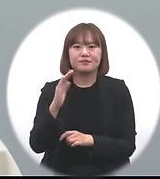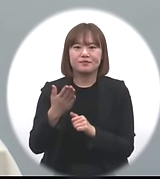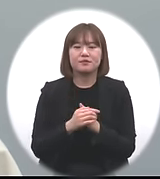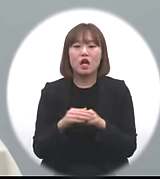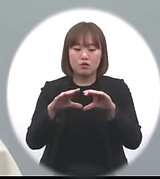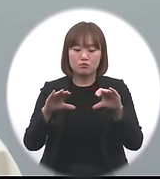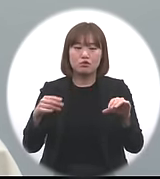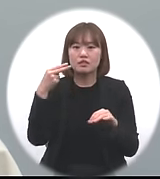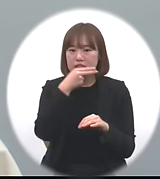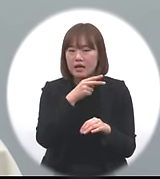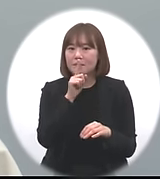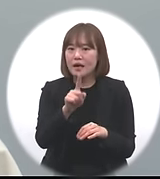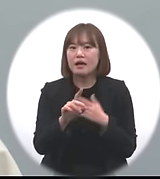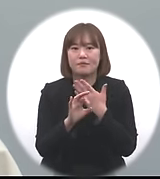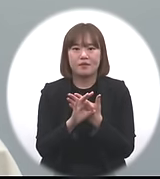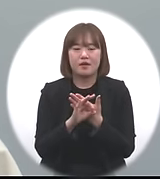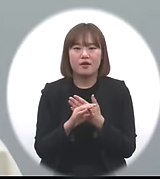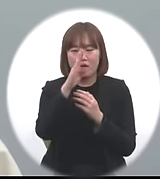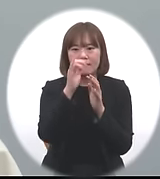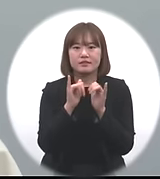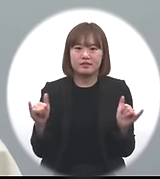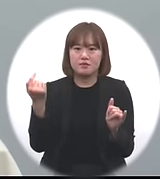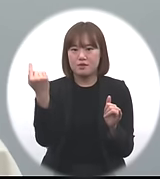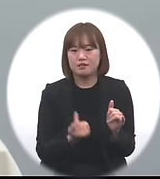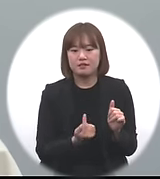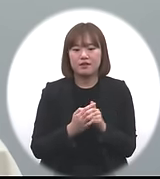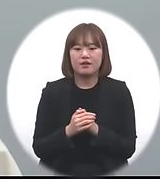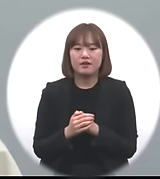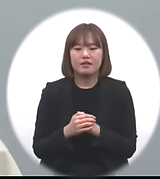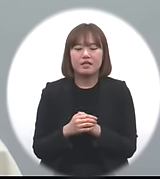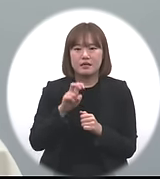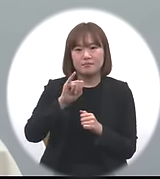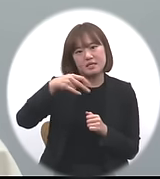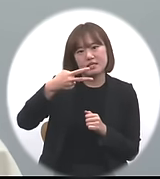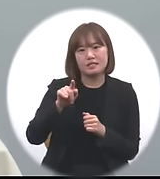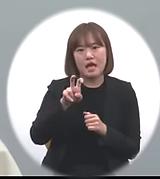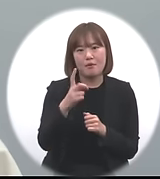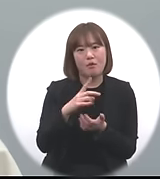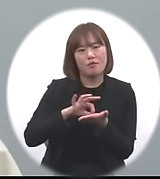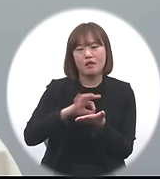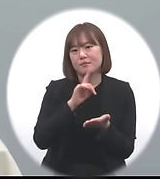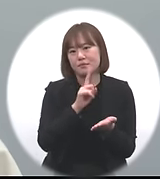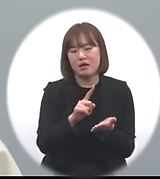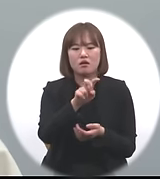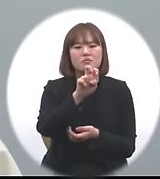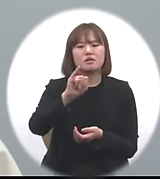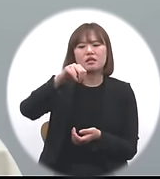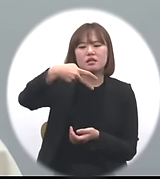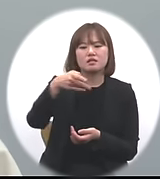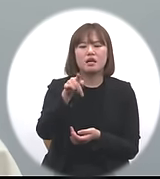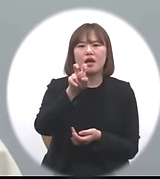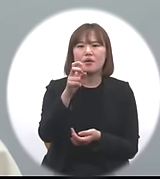최근 들어서 많이 느끼게 된 겁니다. 부드러운 거 쓰세요. 그러면 또 환자분들이 와서 안 그래도 제가 미세물 쓰거든요, 원장님. 그럽니다.